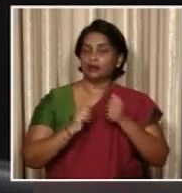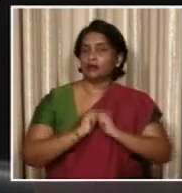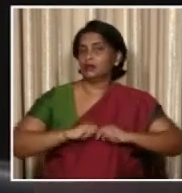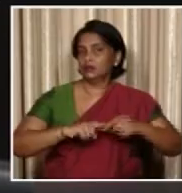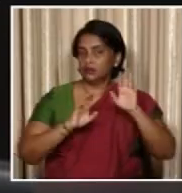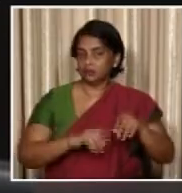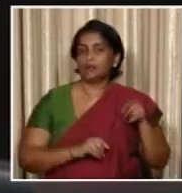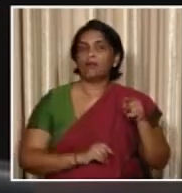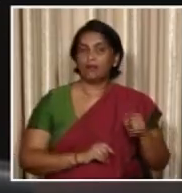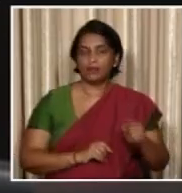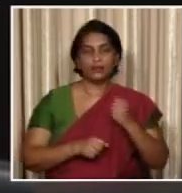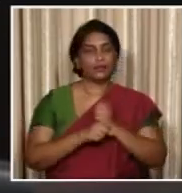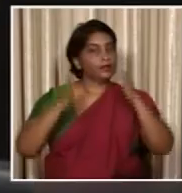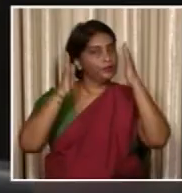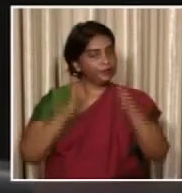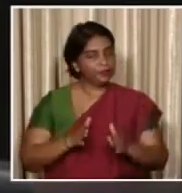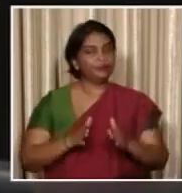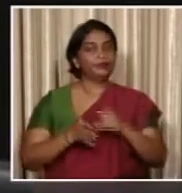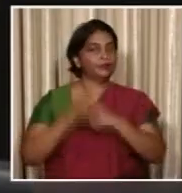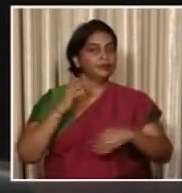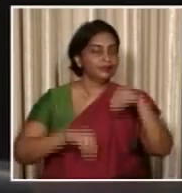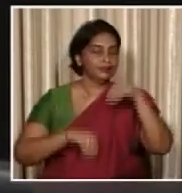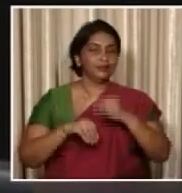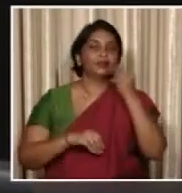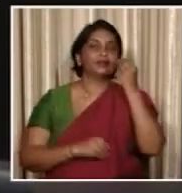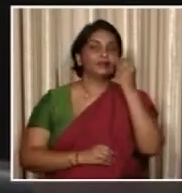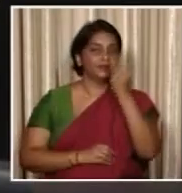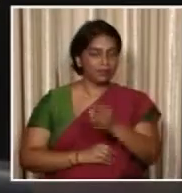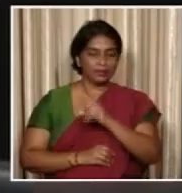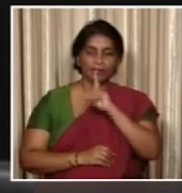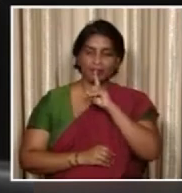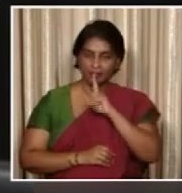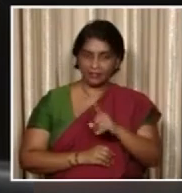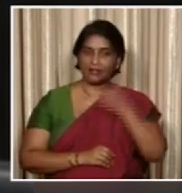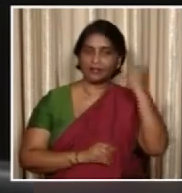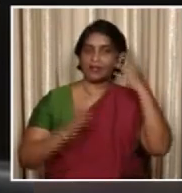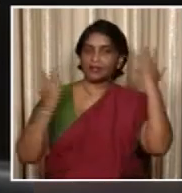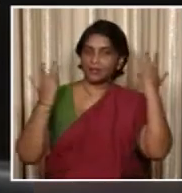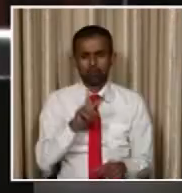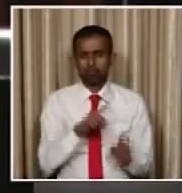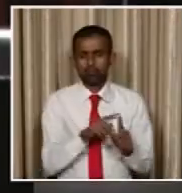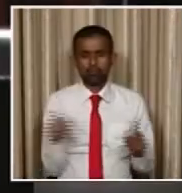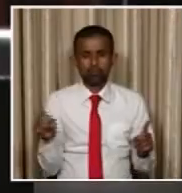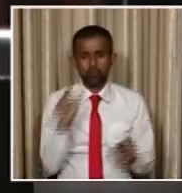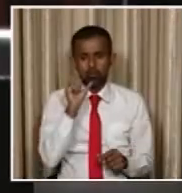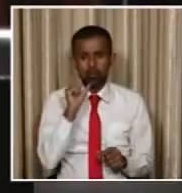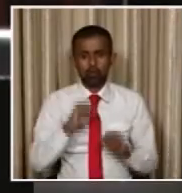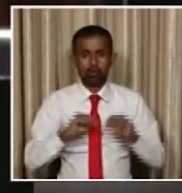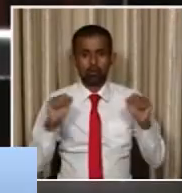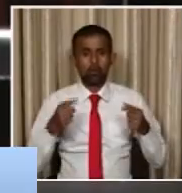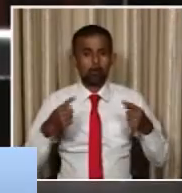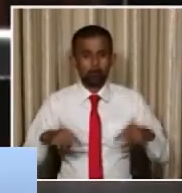ගැනීම සඳහා ගෑස් සිලින්ඩරේට ඡන්දය ප්‍රකාශ කරන්නට කියන ඉල්ලීම කරමින් මගේ වචන කීපය අවසන් කරනවා. අරගලෙන්